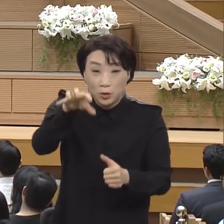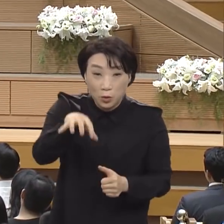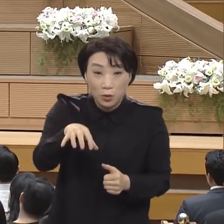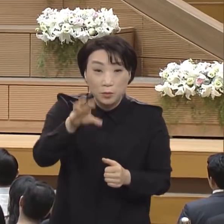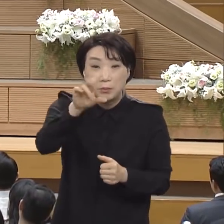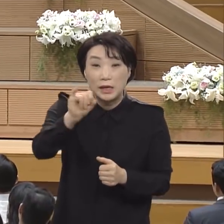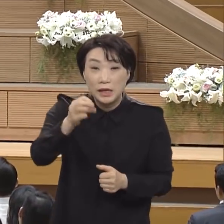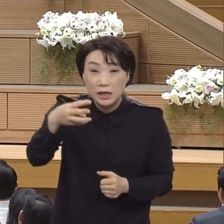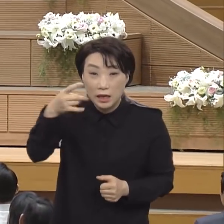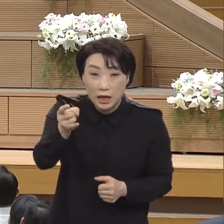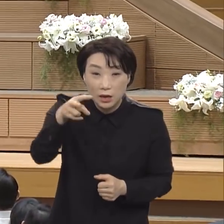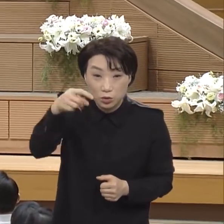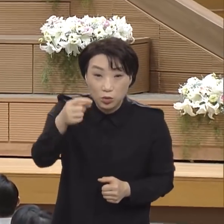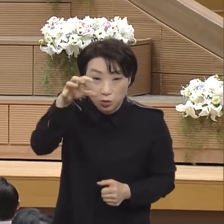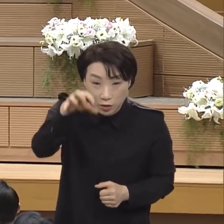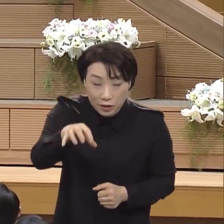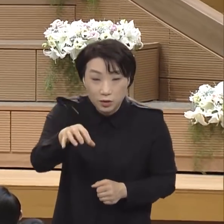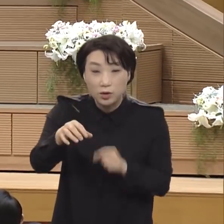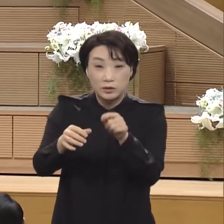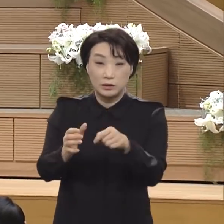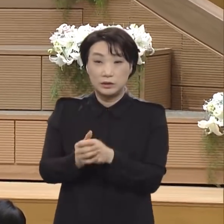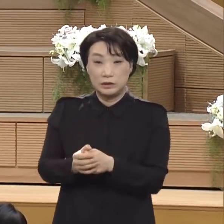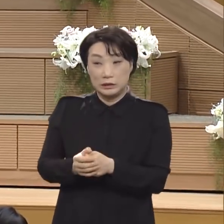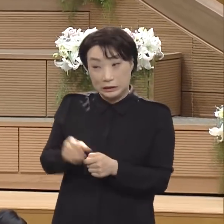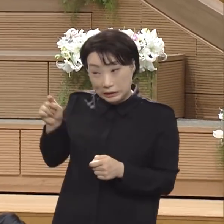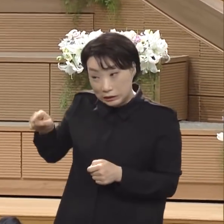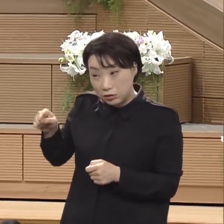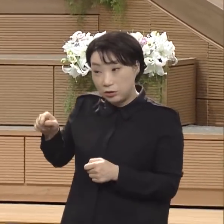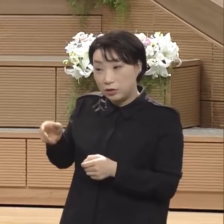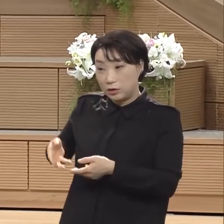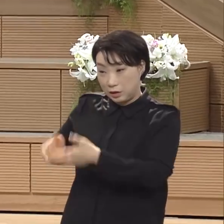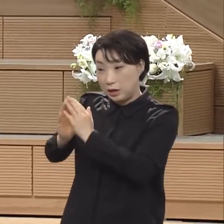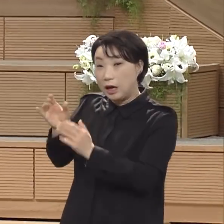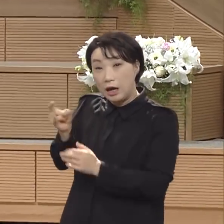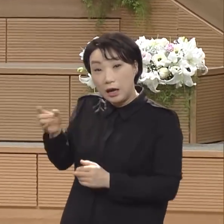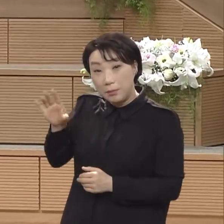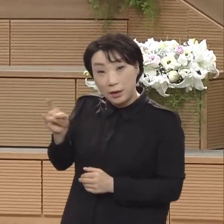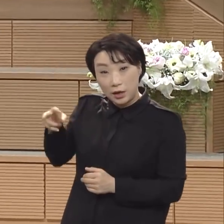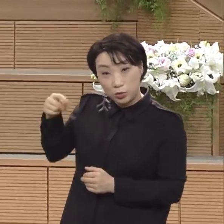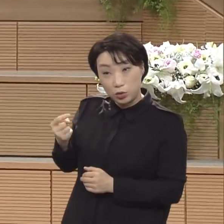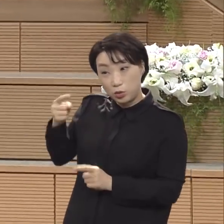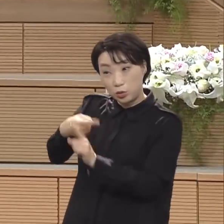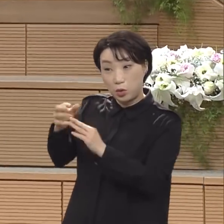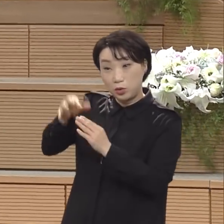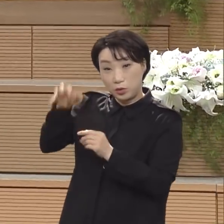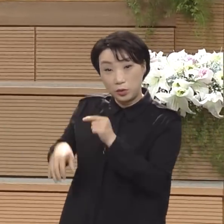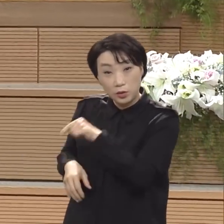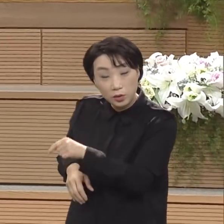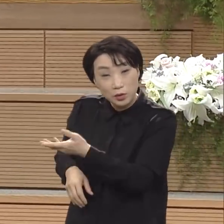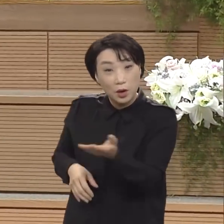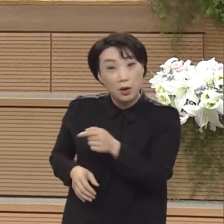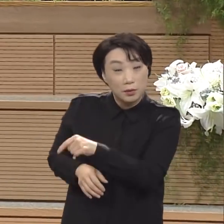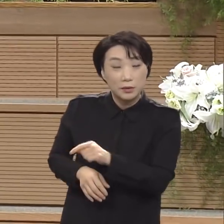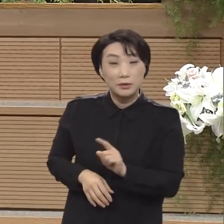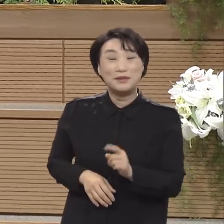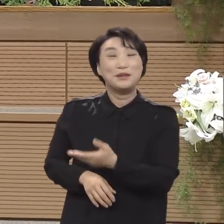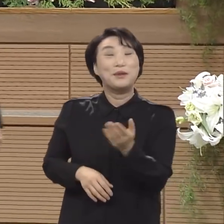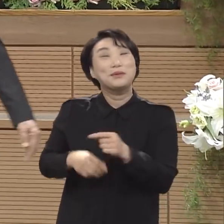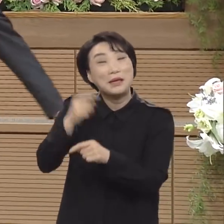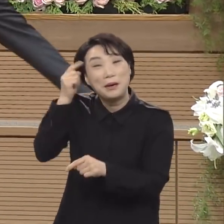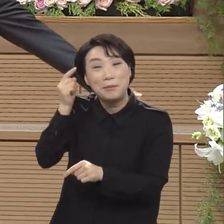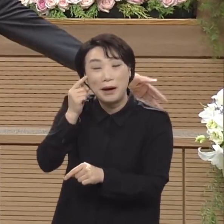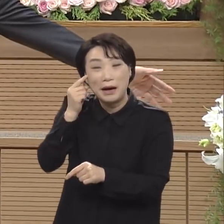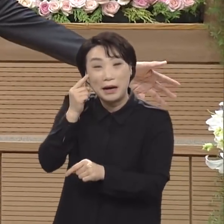밀레도에서 자기가 세운 에베소 교회라고 하는 것은 우리가 간다는 곳이 아니라